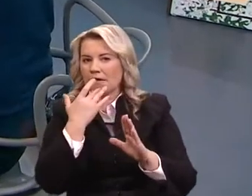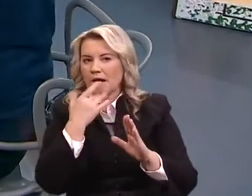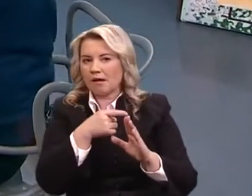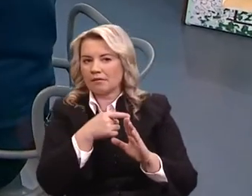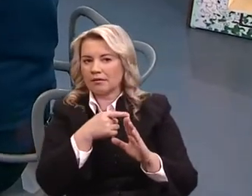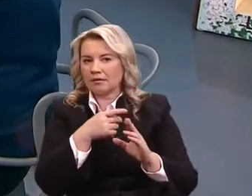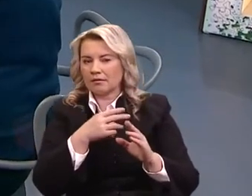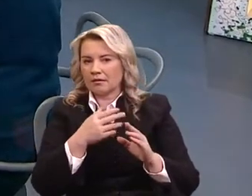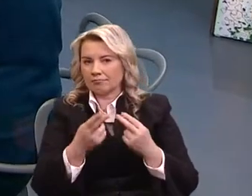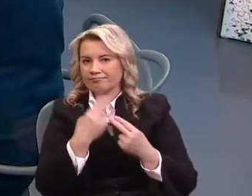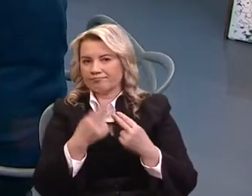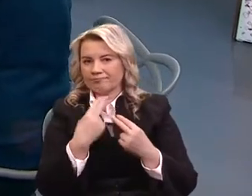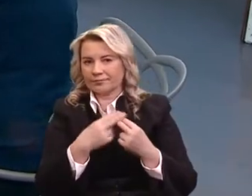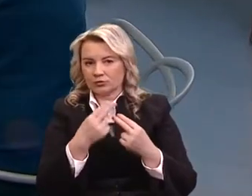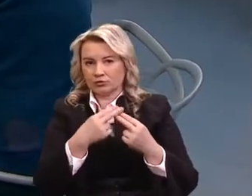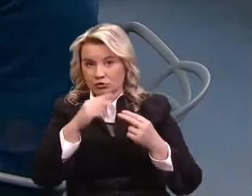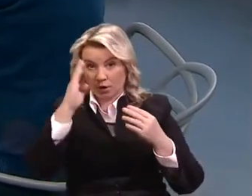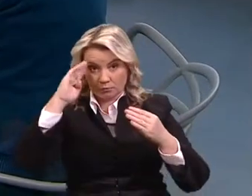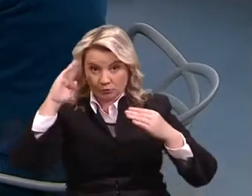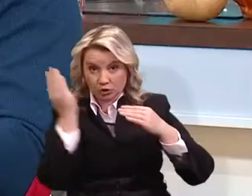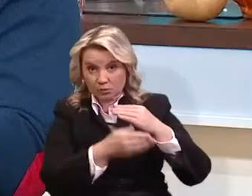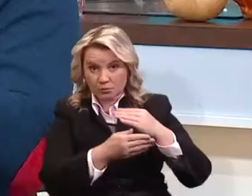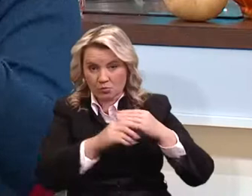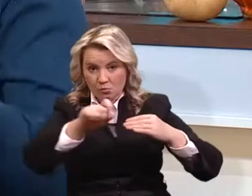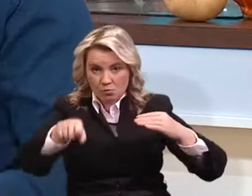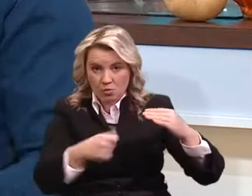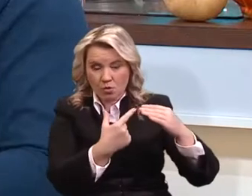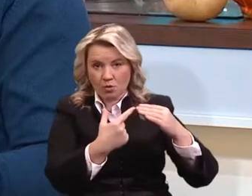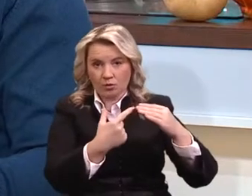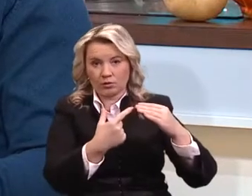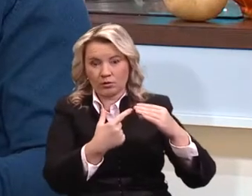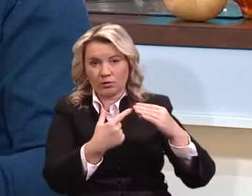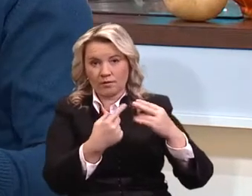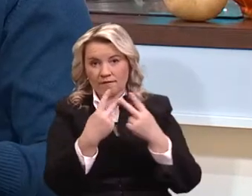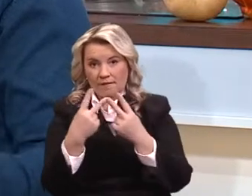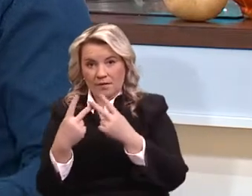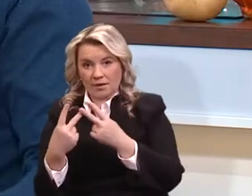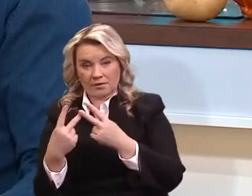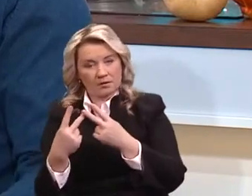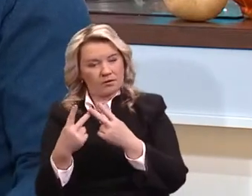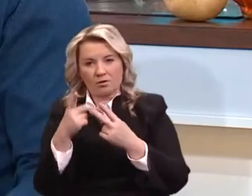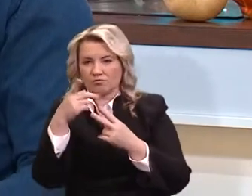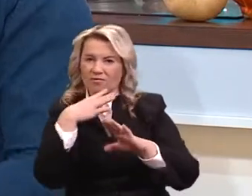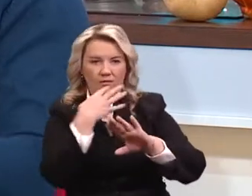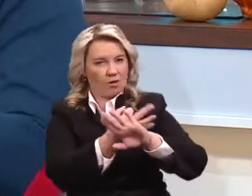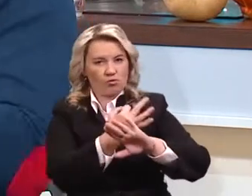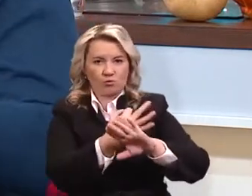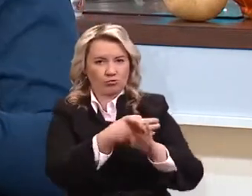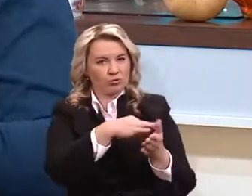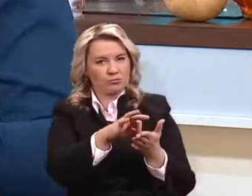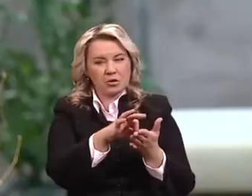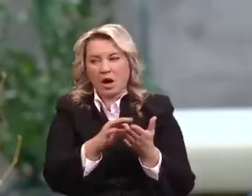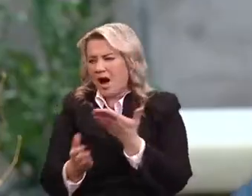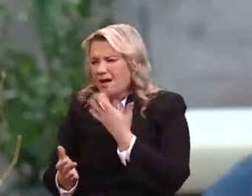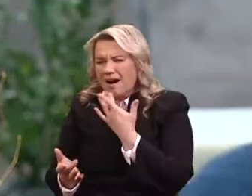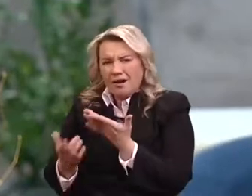to bude. Pokud se objevuje platební brána přímo v tom rozhraní webové stránky, nedoporučuji takto platit. Pokud jak se to objeví poznám, bokem, že